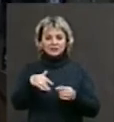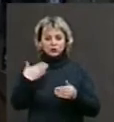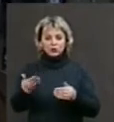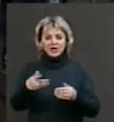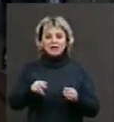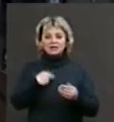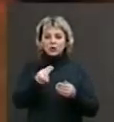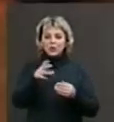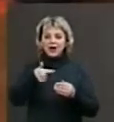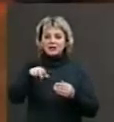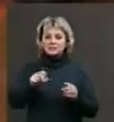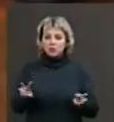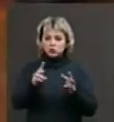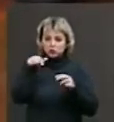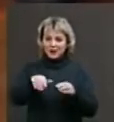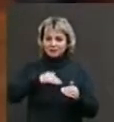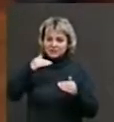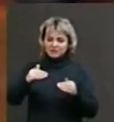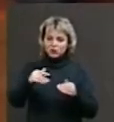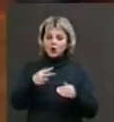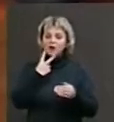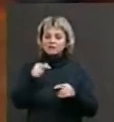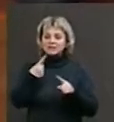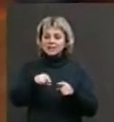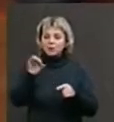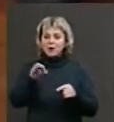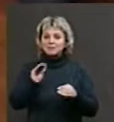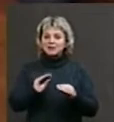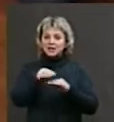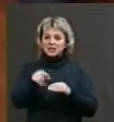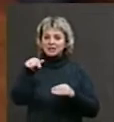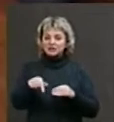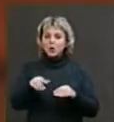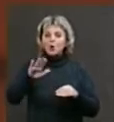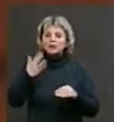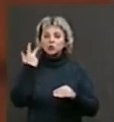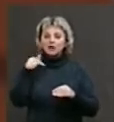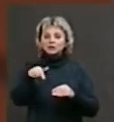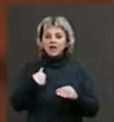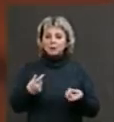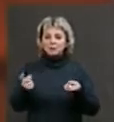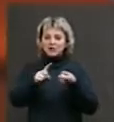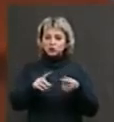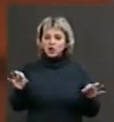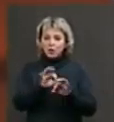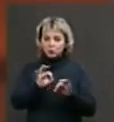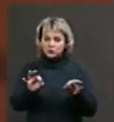подаем газ и поджигаем его сверху. И видим равномерное пламя вначале. Потом, когда мы подключаем